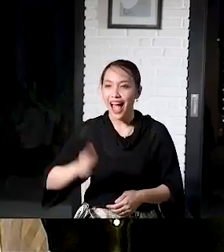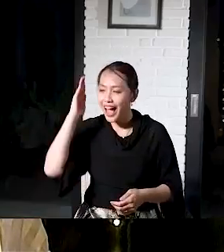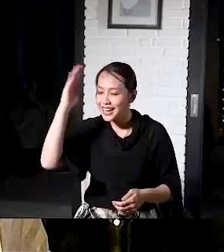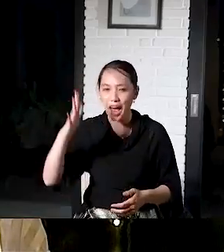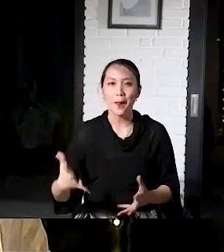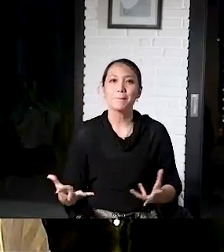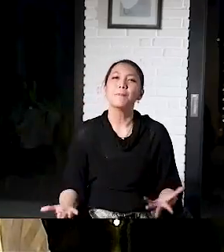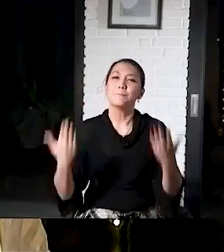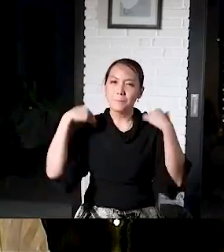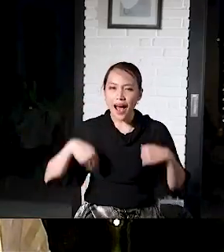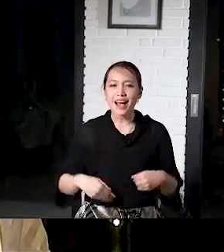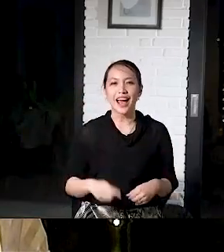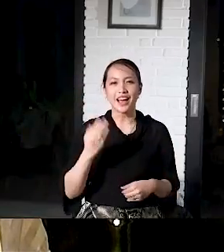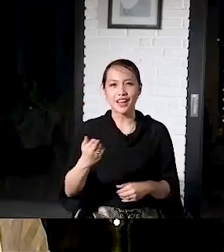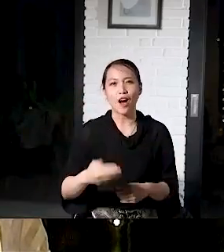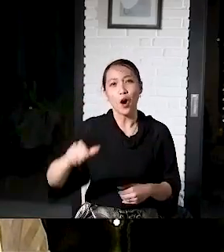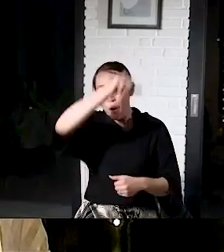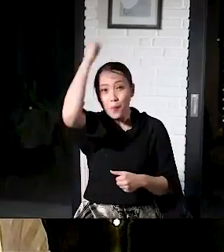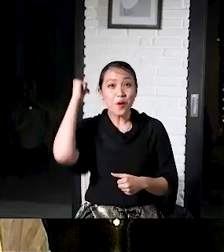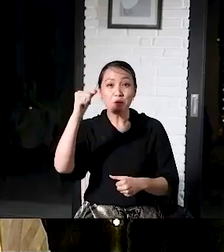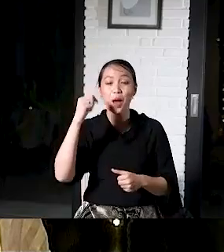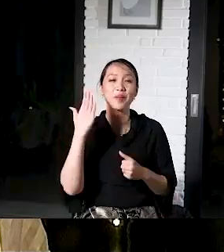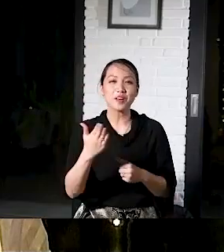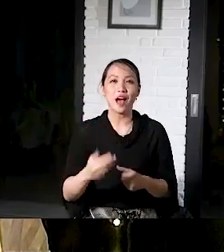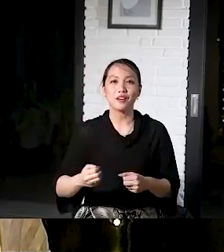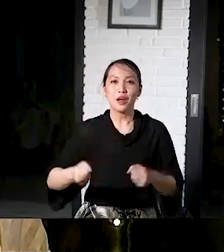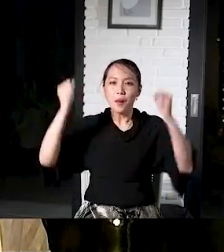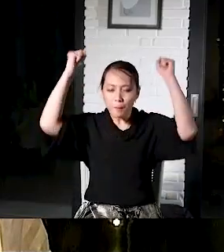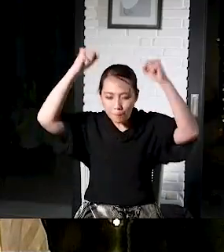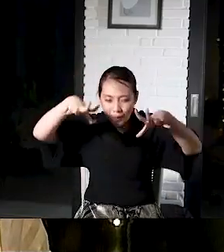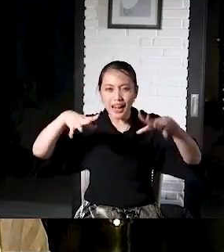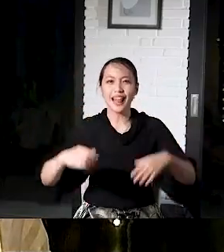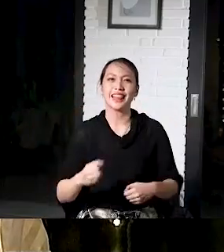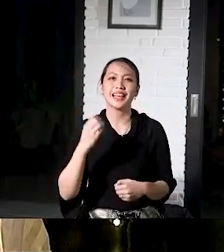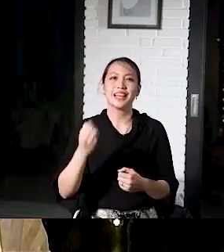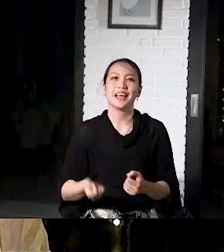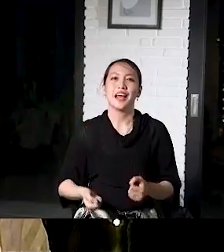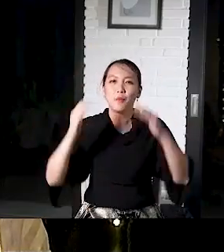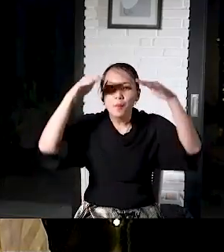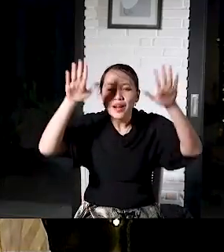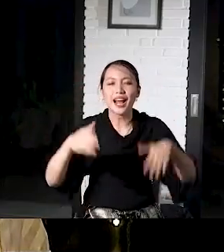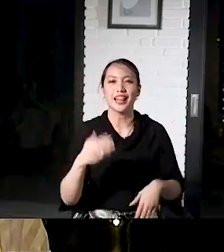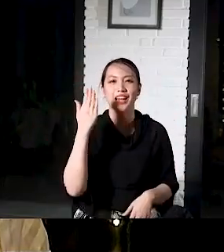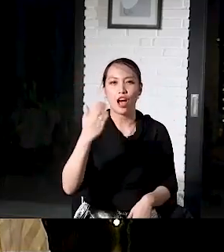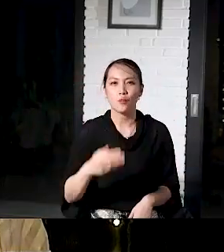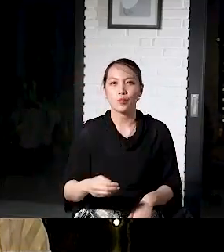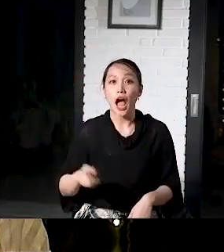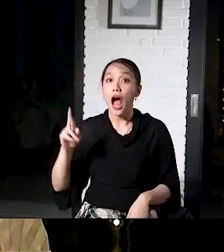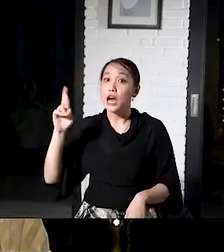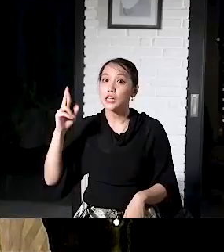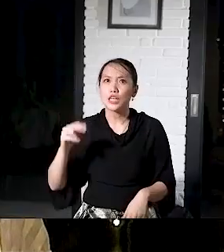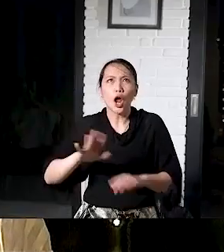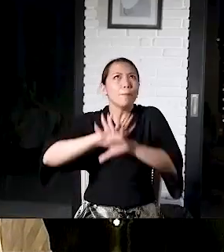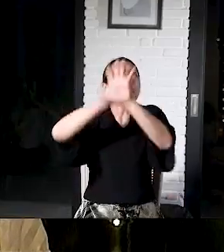用你 Tuhan 神 要恩膏 你 Tuhan 要 menurunkan urapannya Tuhan 神要 把他的恩膏 降到你的身上 Tuhan 要把 他会